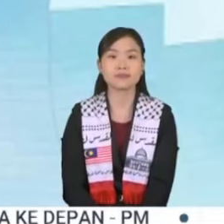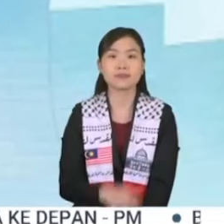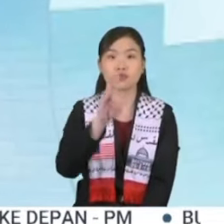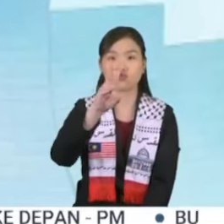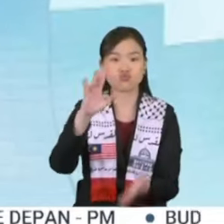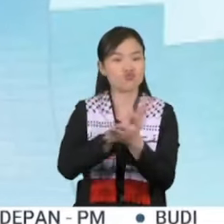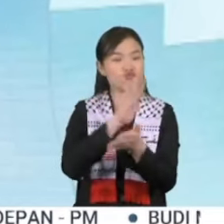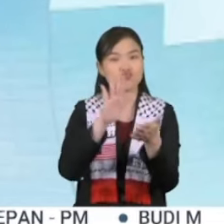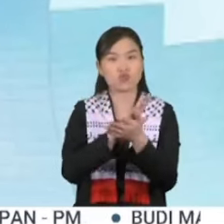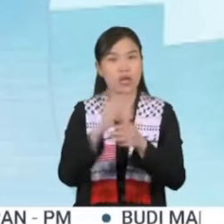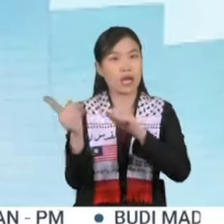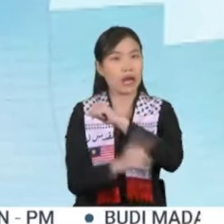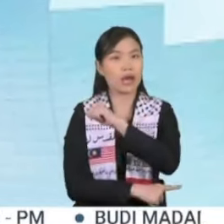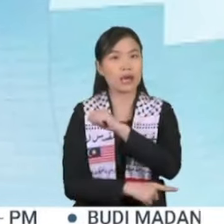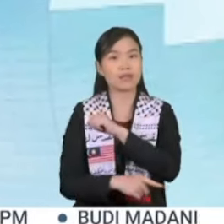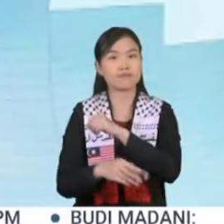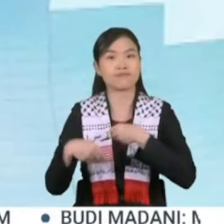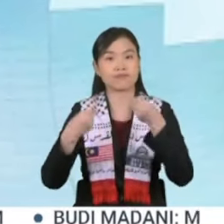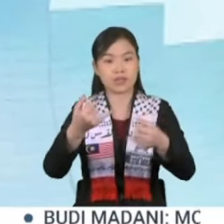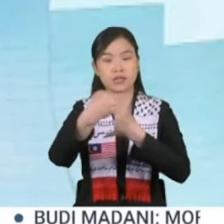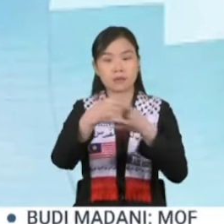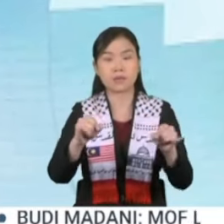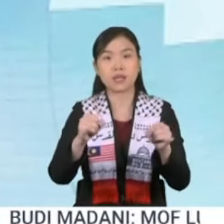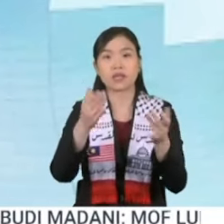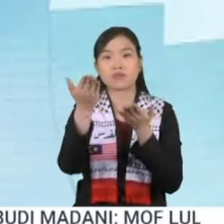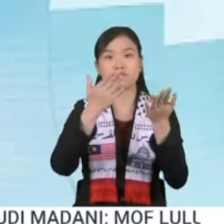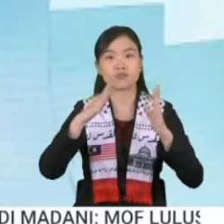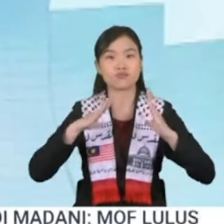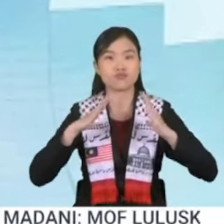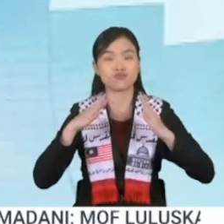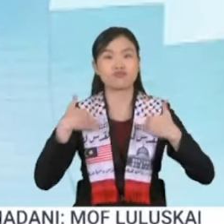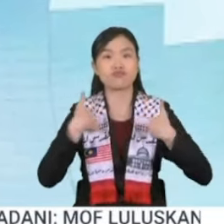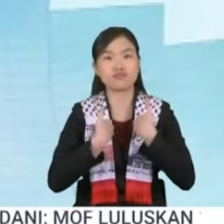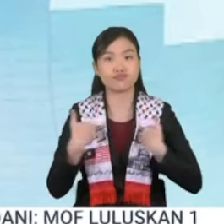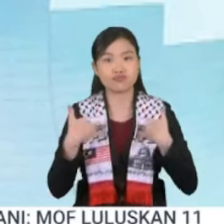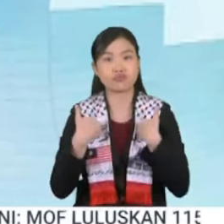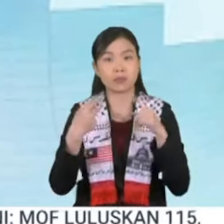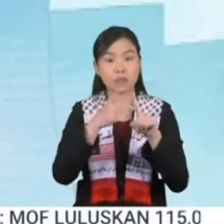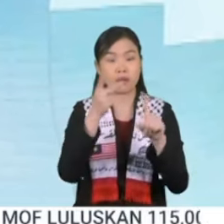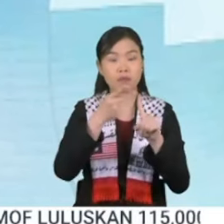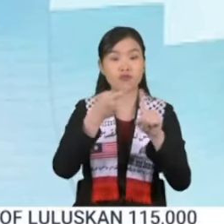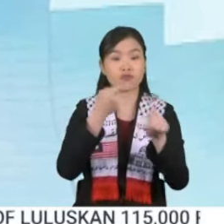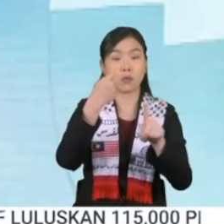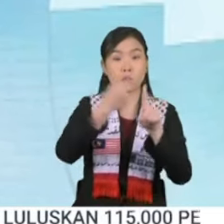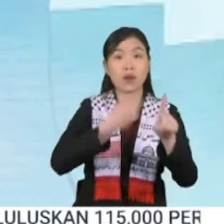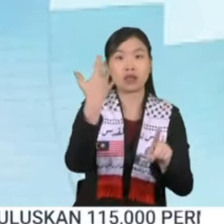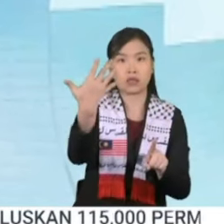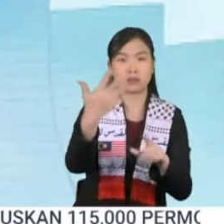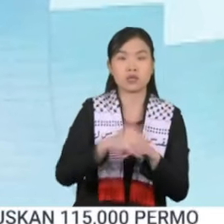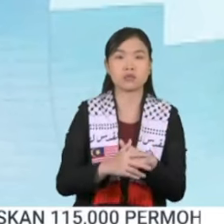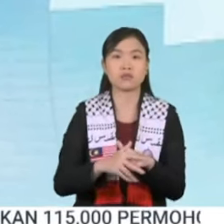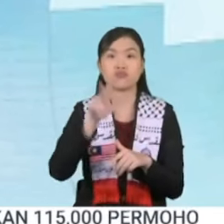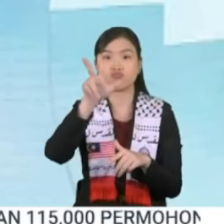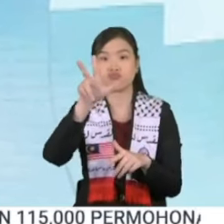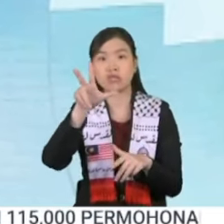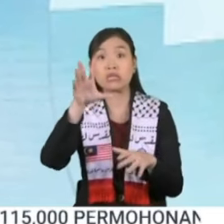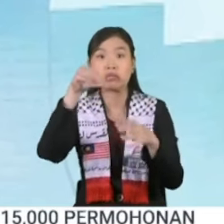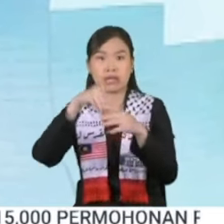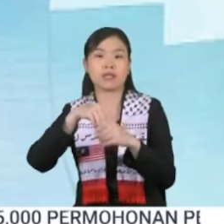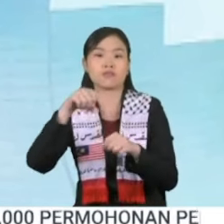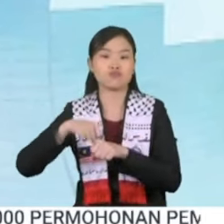7 kertas saman dikeluarkan Jabatan Perkhidmatan Veterina Pulau Pinang sejak Mei lalu. 3 daripadanya dikeluarkan di Sungai